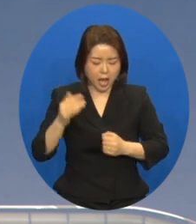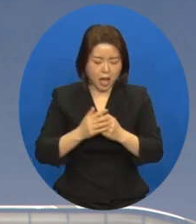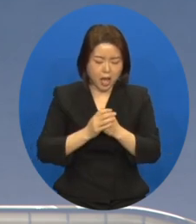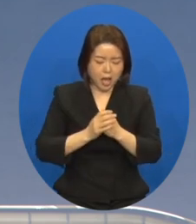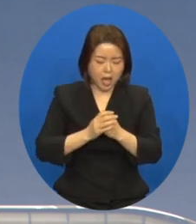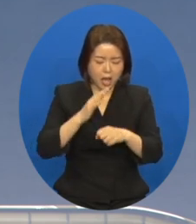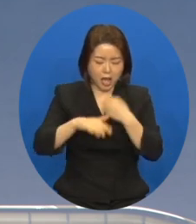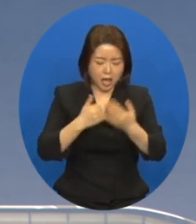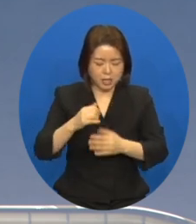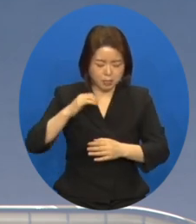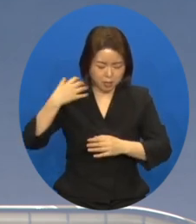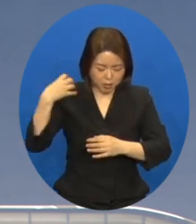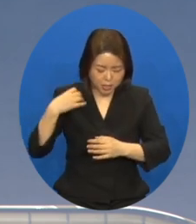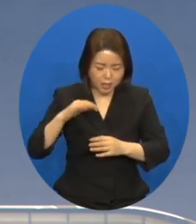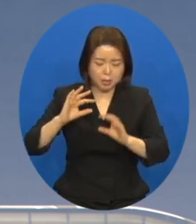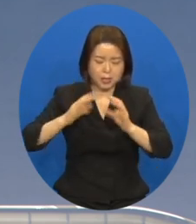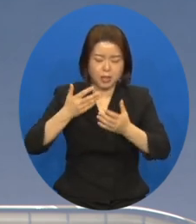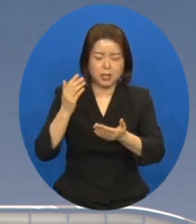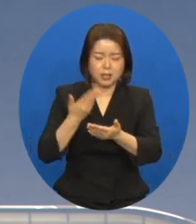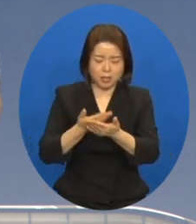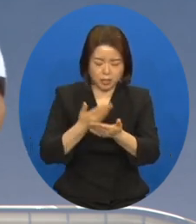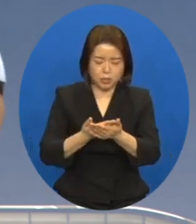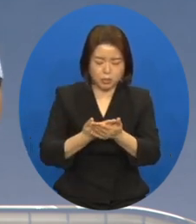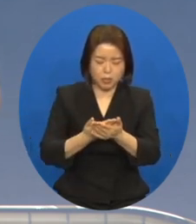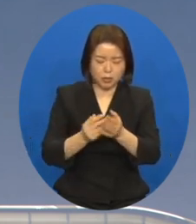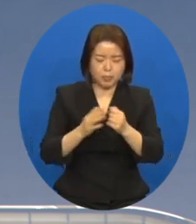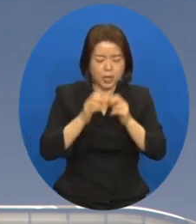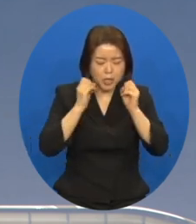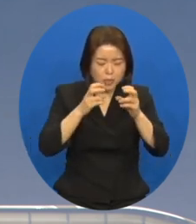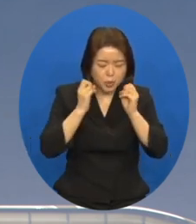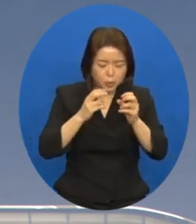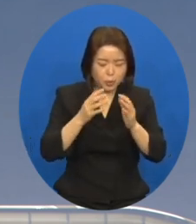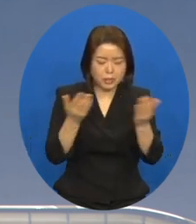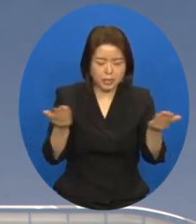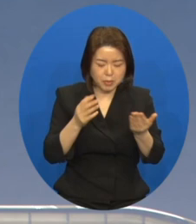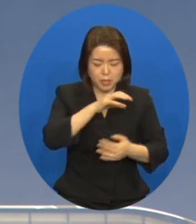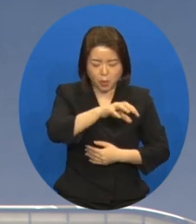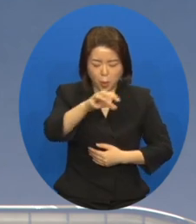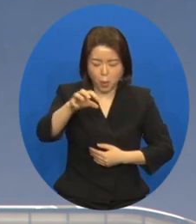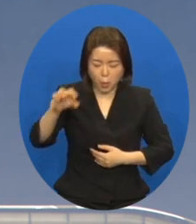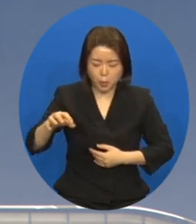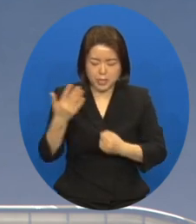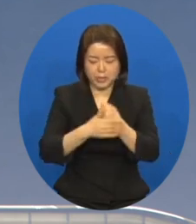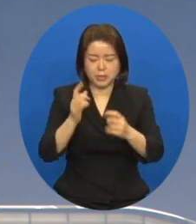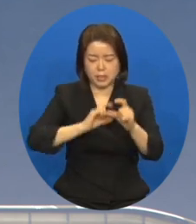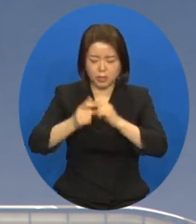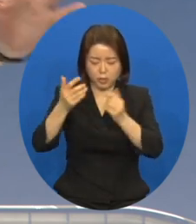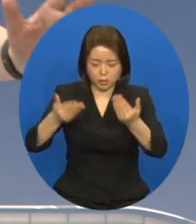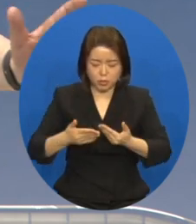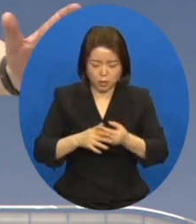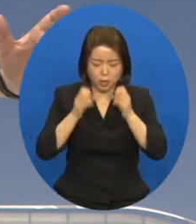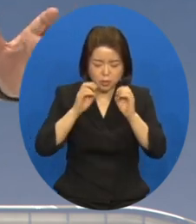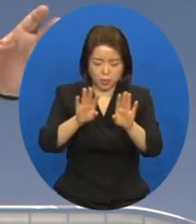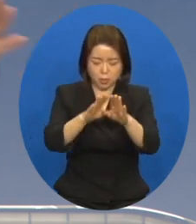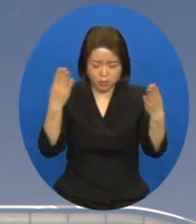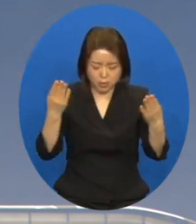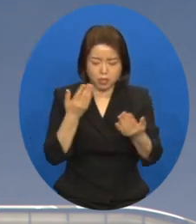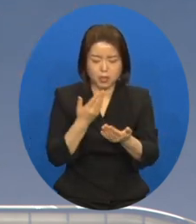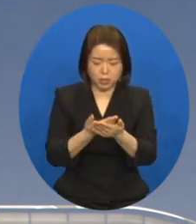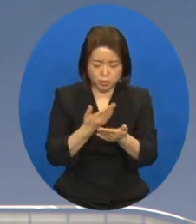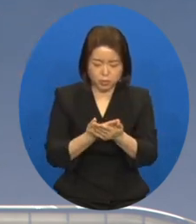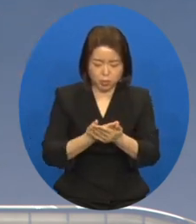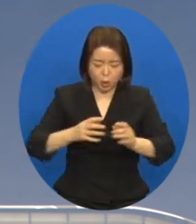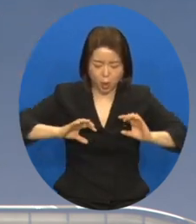주옵소서. 선교사님들 사역하는 그 모든 곳곳에 은혜를 더하소서. 선교의 문들이 활짝 열려지고